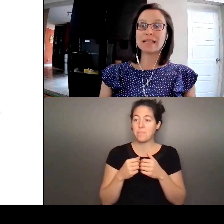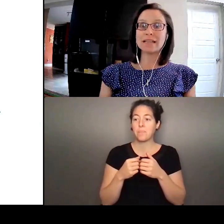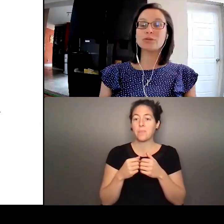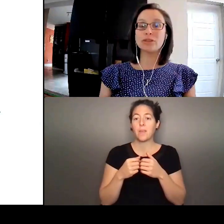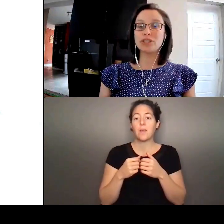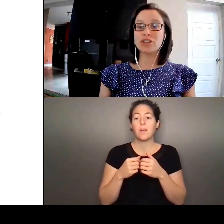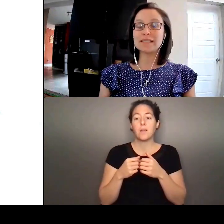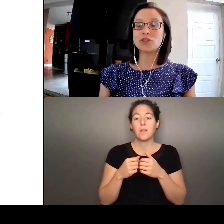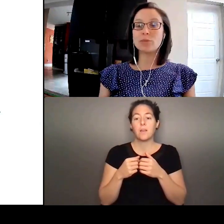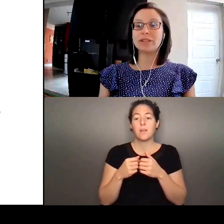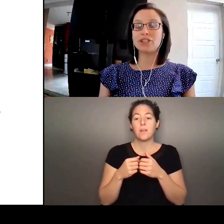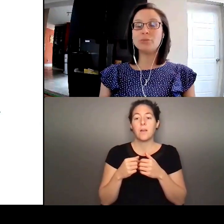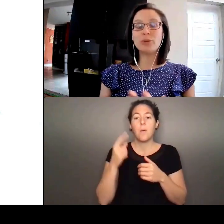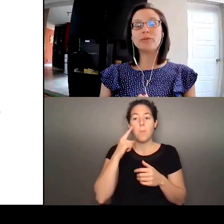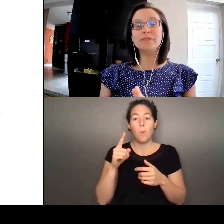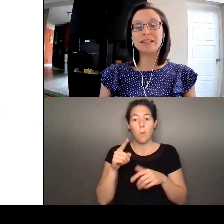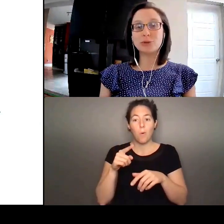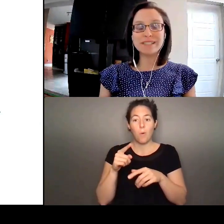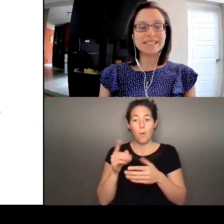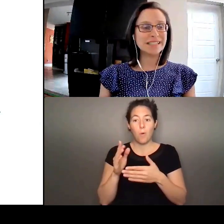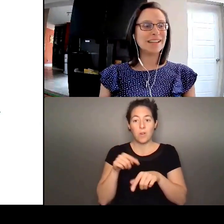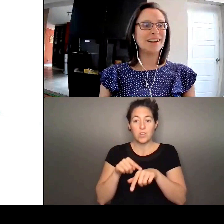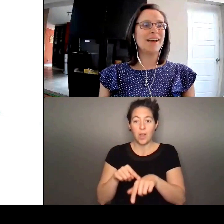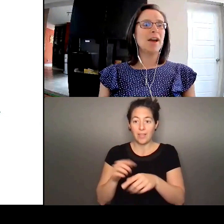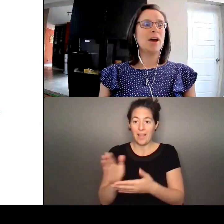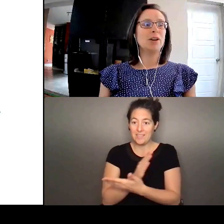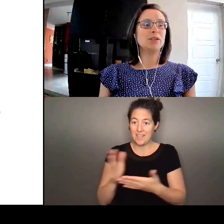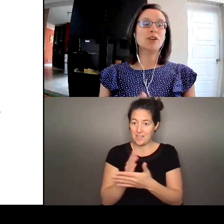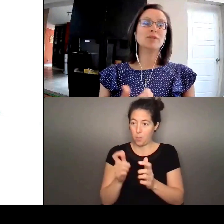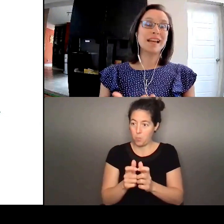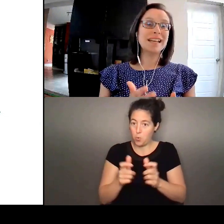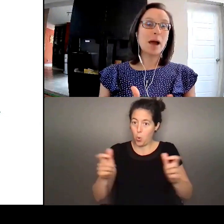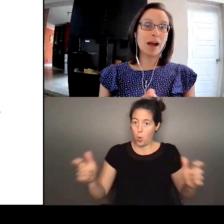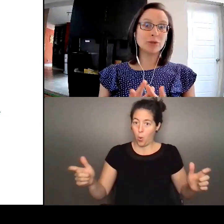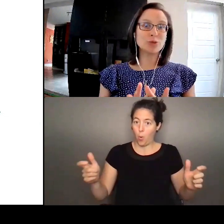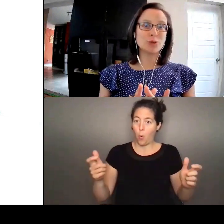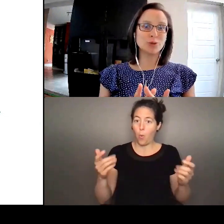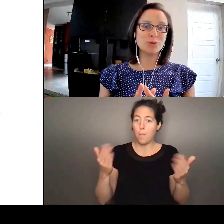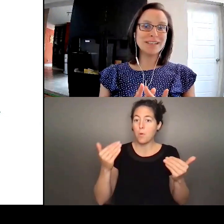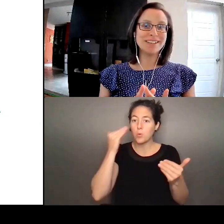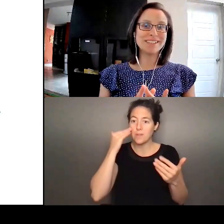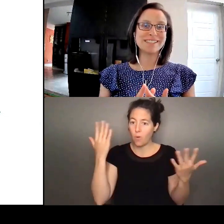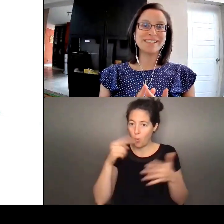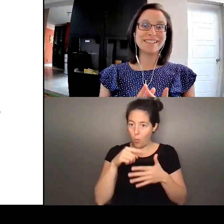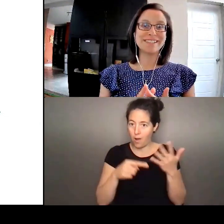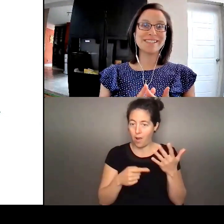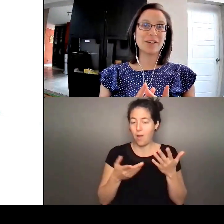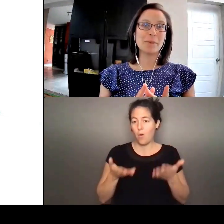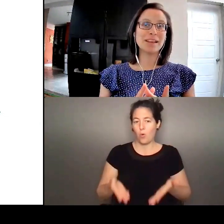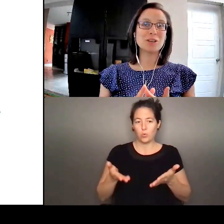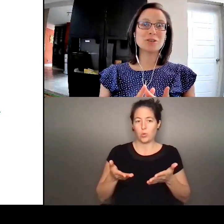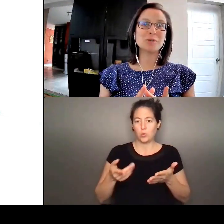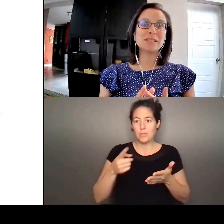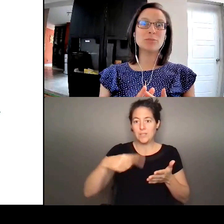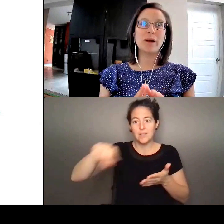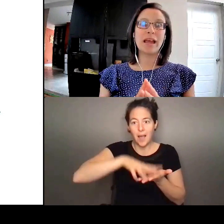la saison de jardinage au potager pourraient vous être utiles. Ce que vous allez apprendre aujourd'hui, là, c'est vraiment